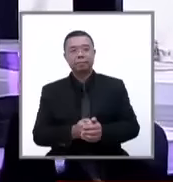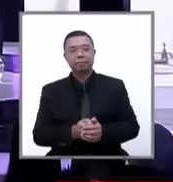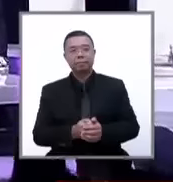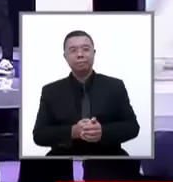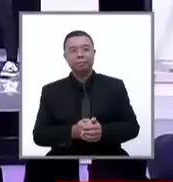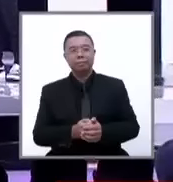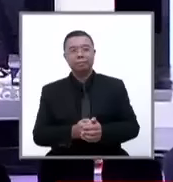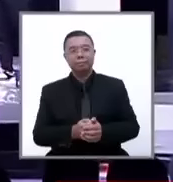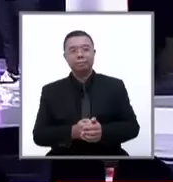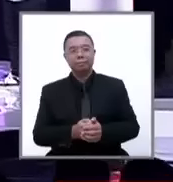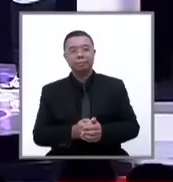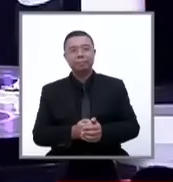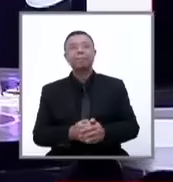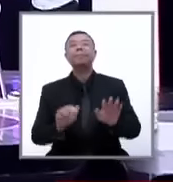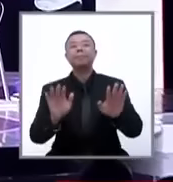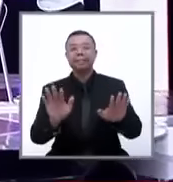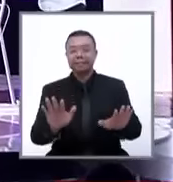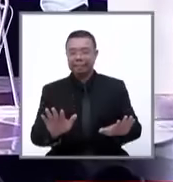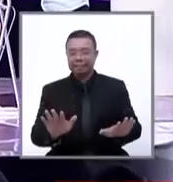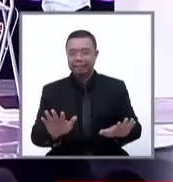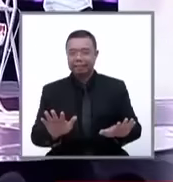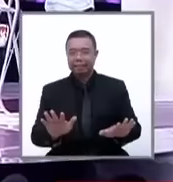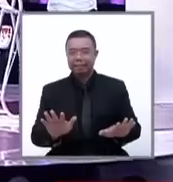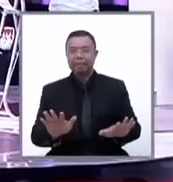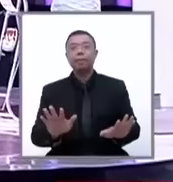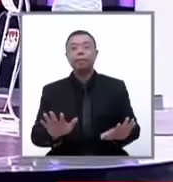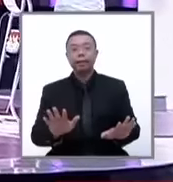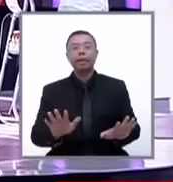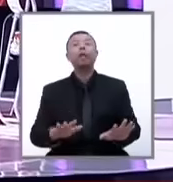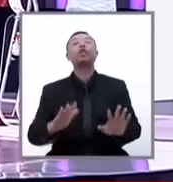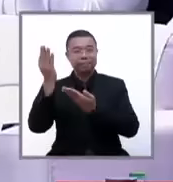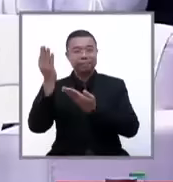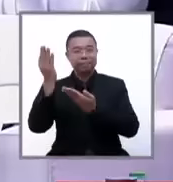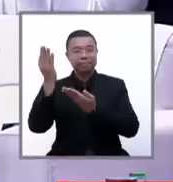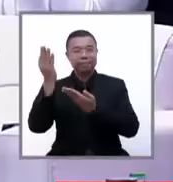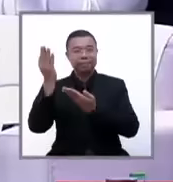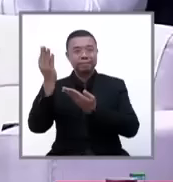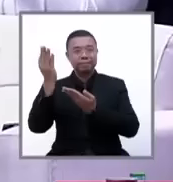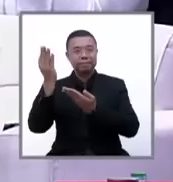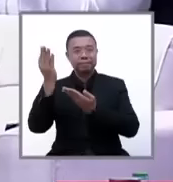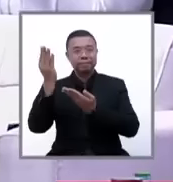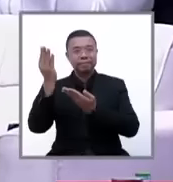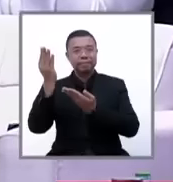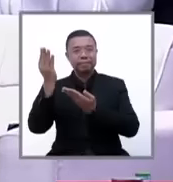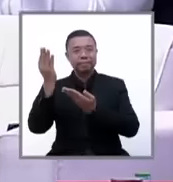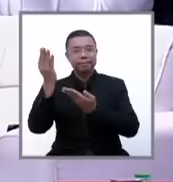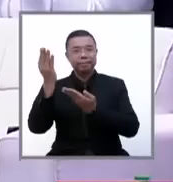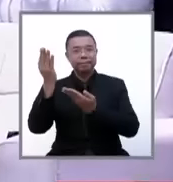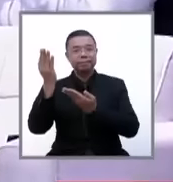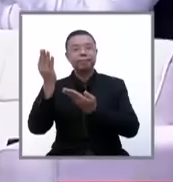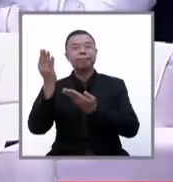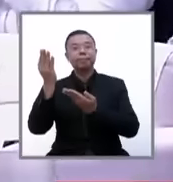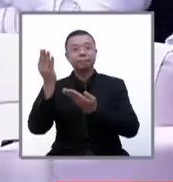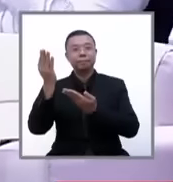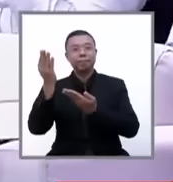dengan keputusannya. Itu ya. Jadi menurut saya ini akan penting. Yang